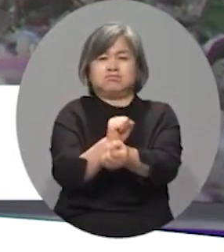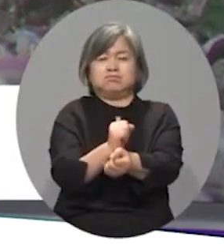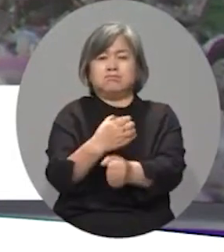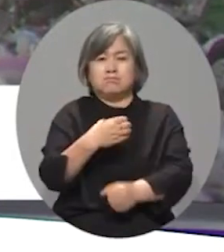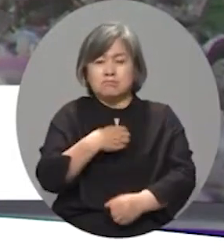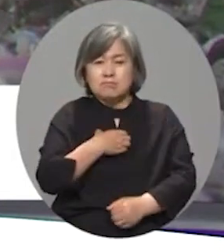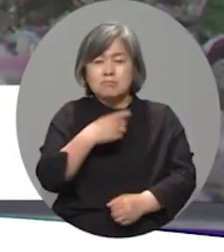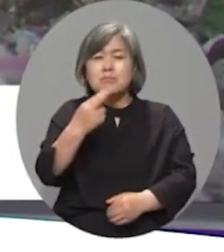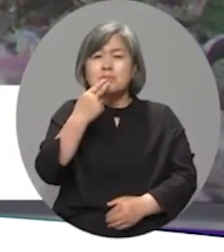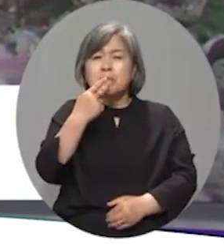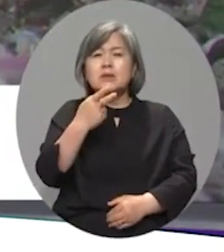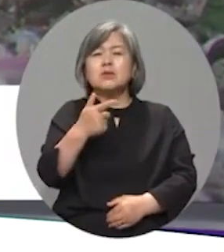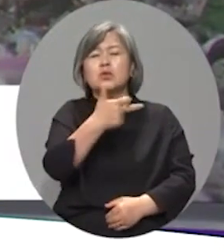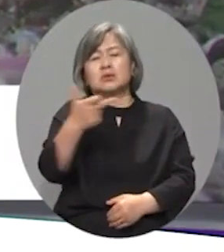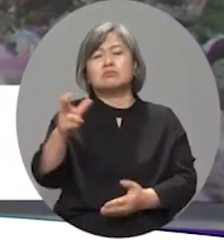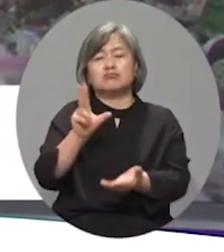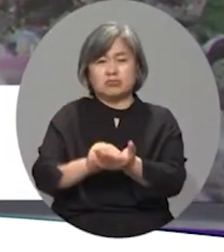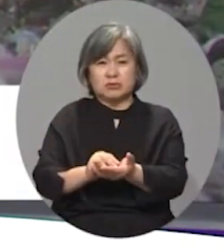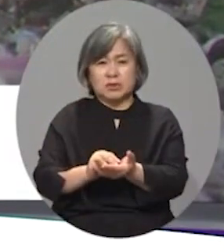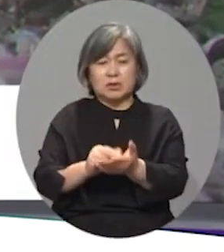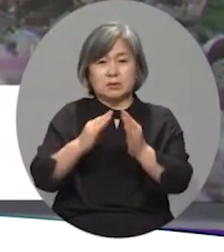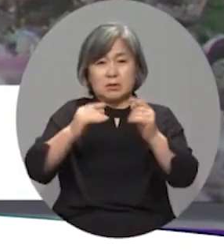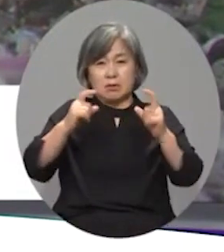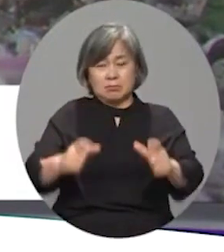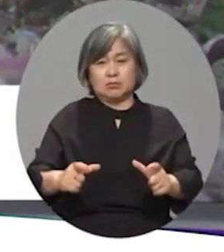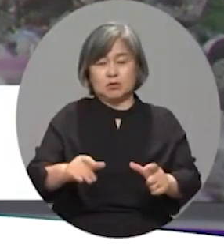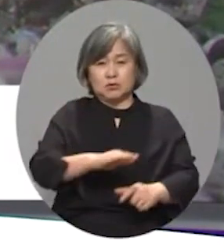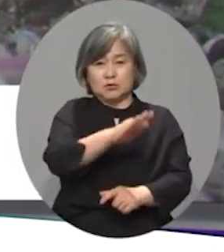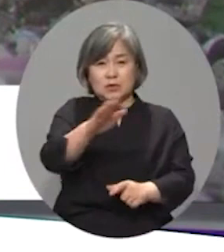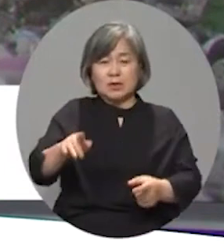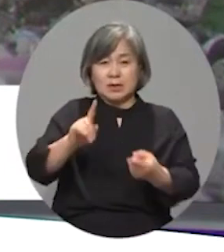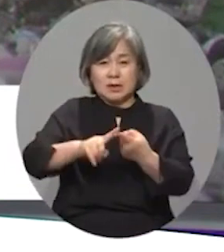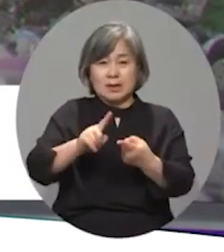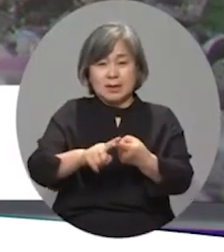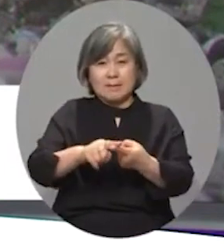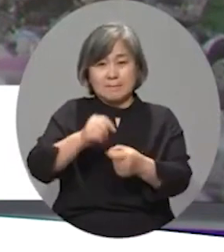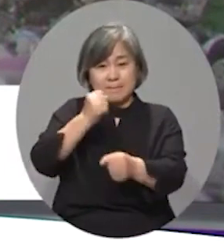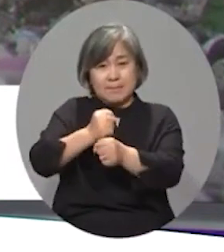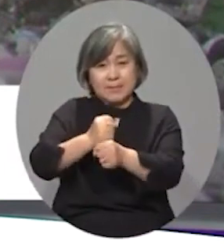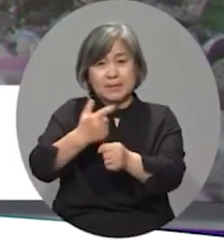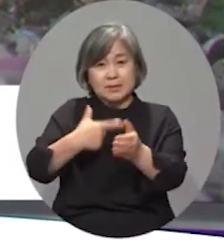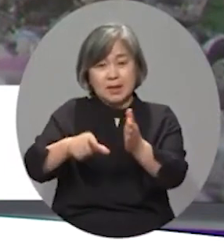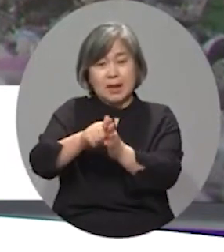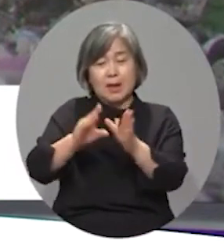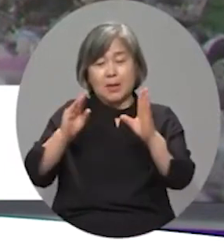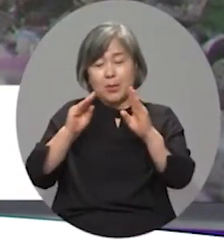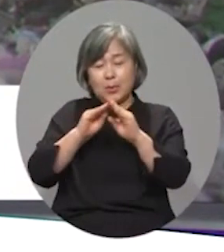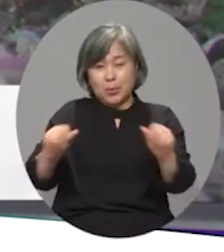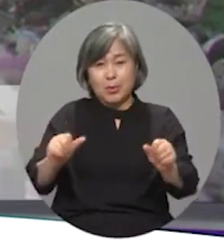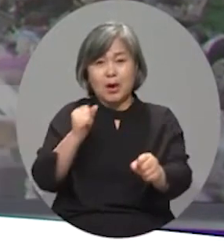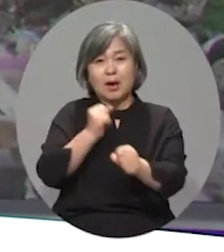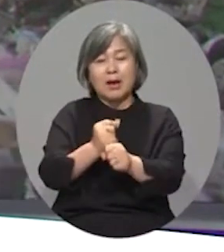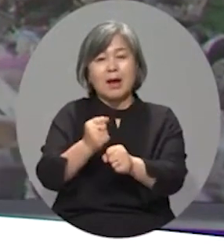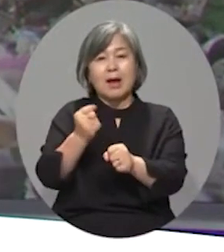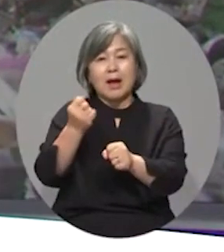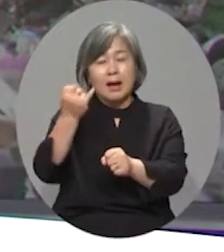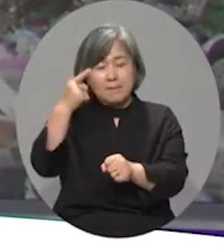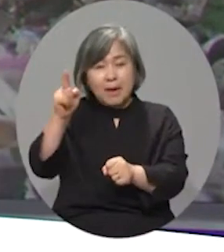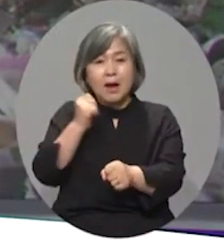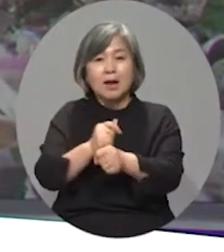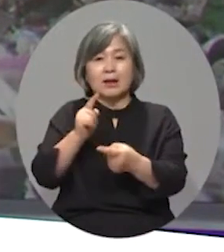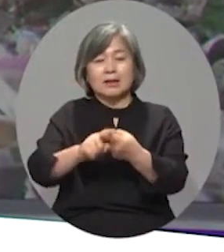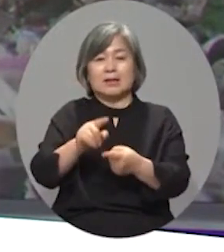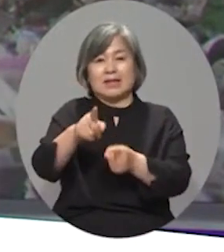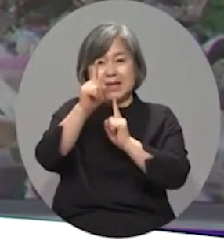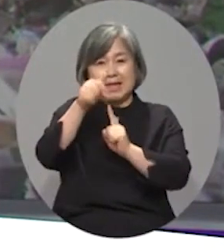농업용 비닐도 큰 문제인데요. 전라북도가 우리 지역에서 나는 식물을 이용해서 생분해되는 플라스틱 개발에 나섰다고 합니다.